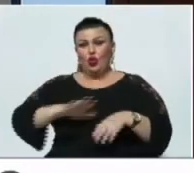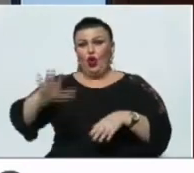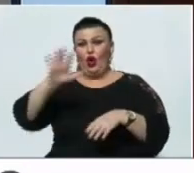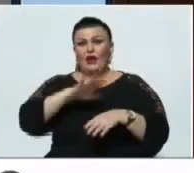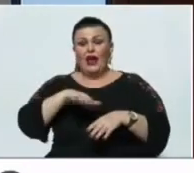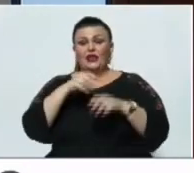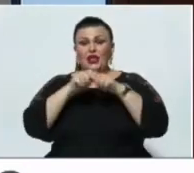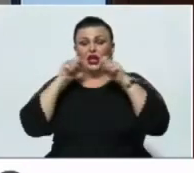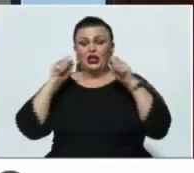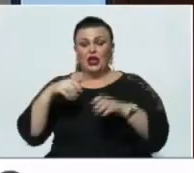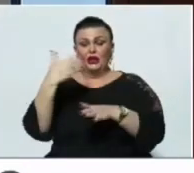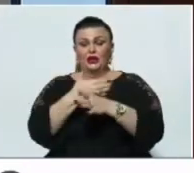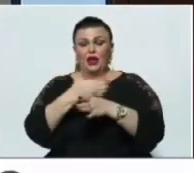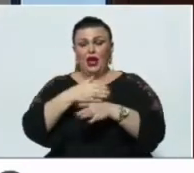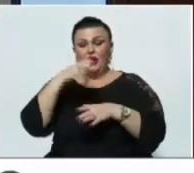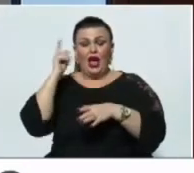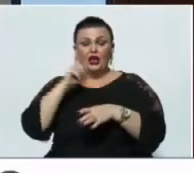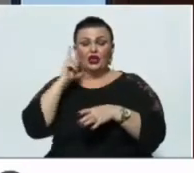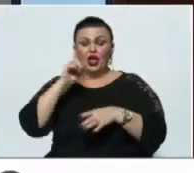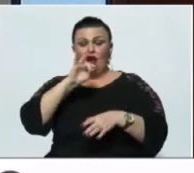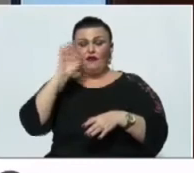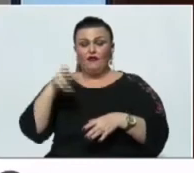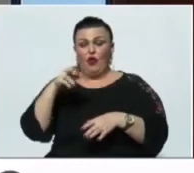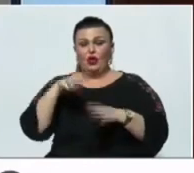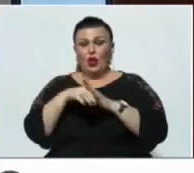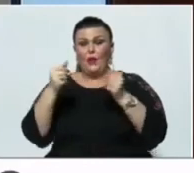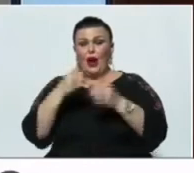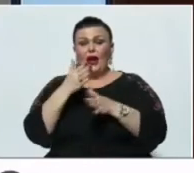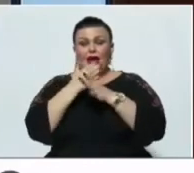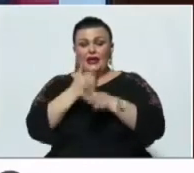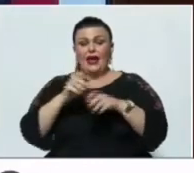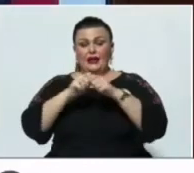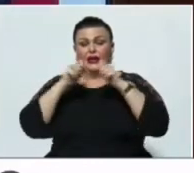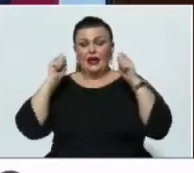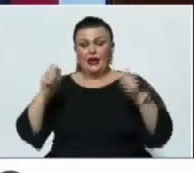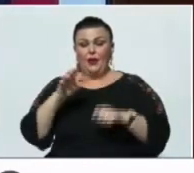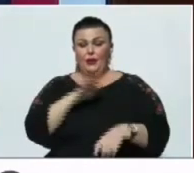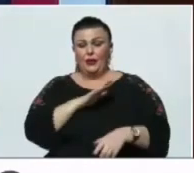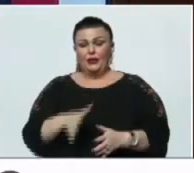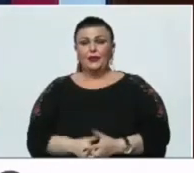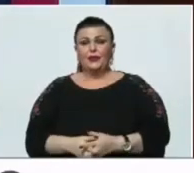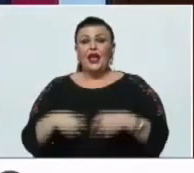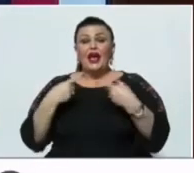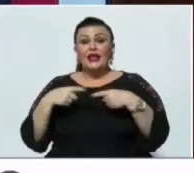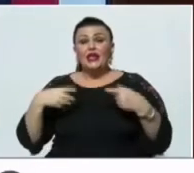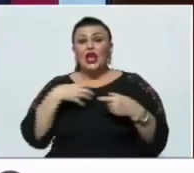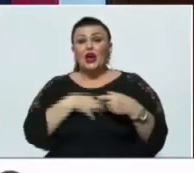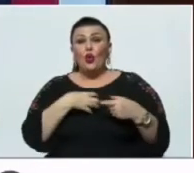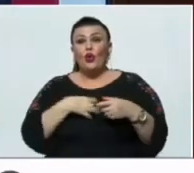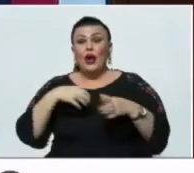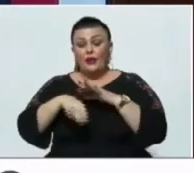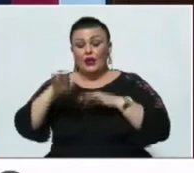təşkilatı dəstəyi və Azərbaycan Respublikasının Gənclər Fondunun maliyyə dəstəyi ilə həyata keçirilmişdir. Digər önəmli layihəmiz